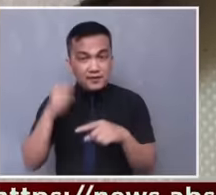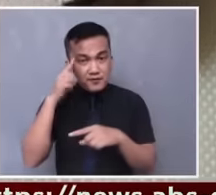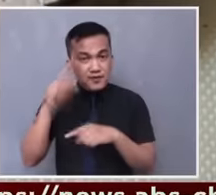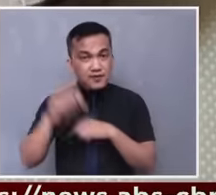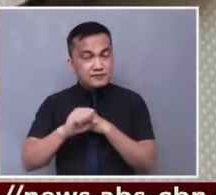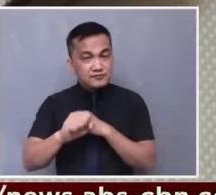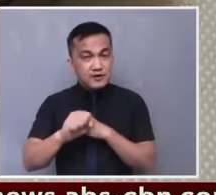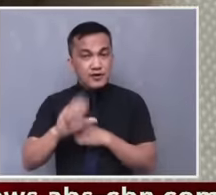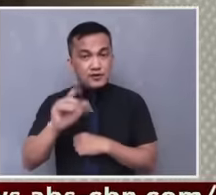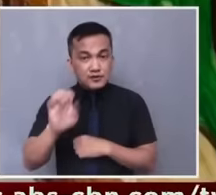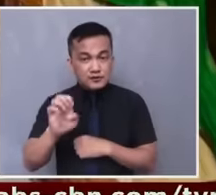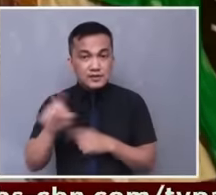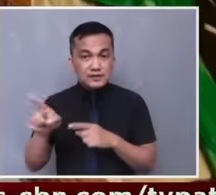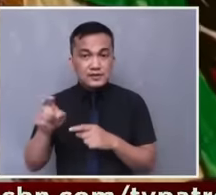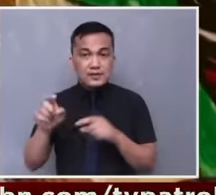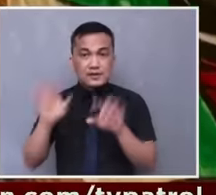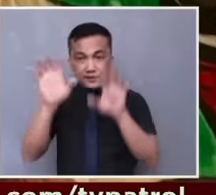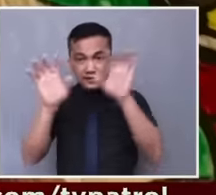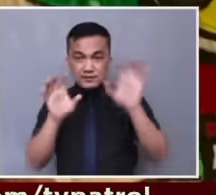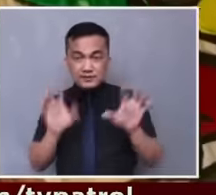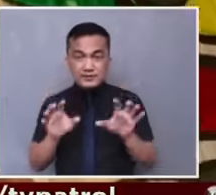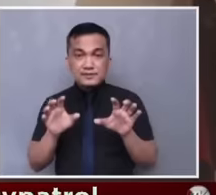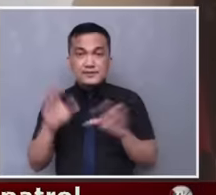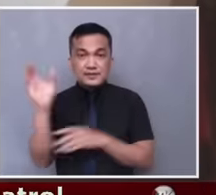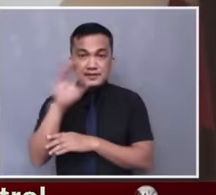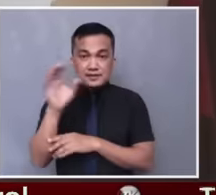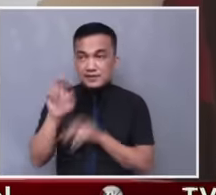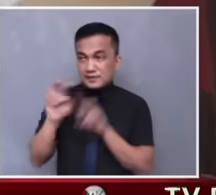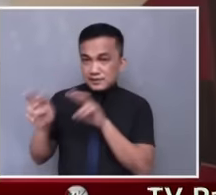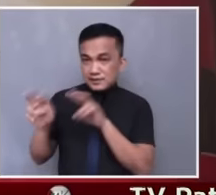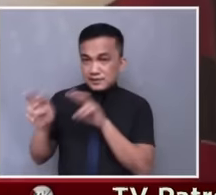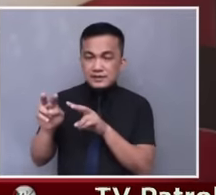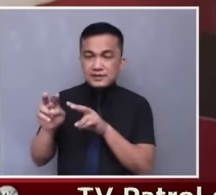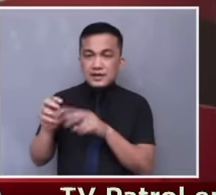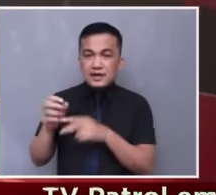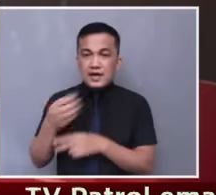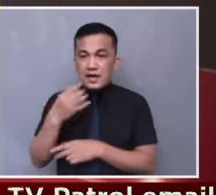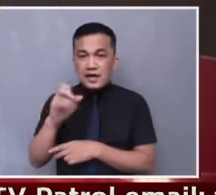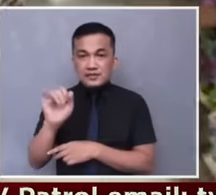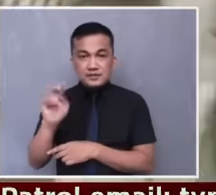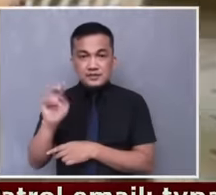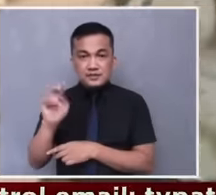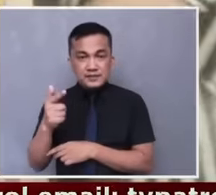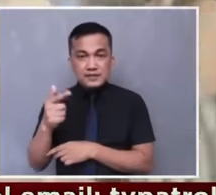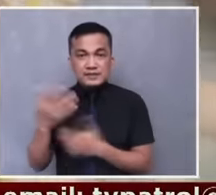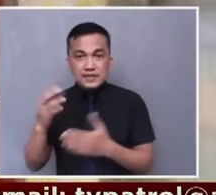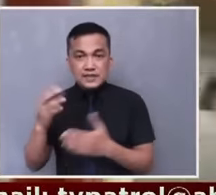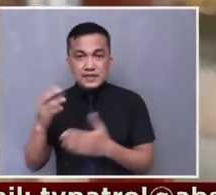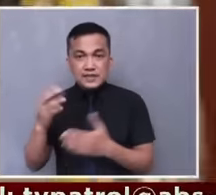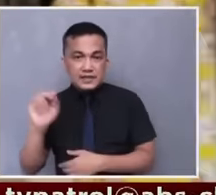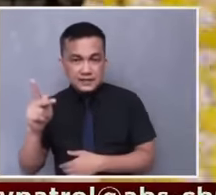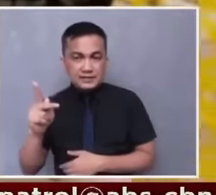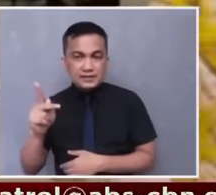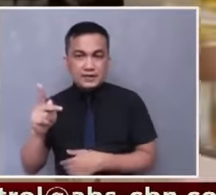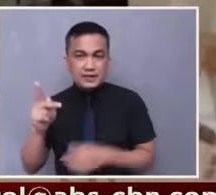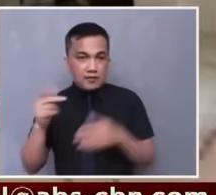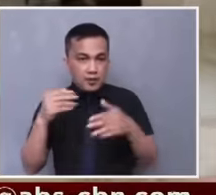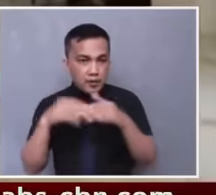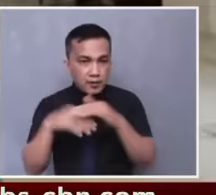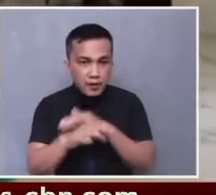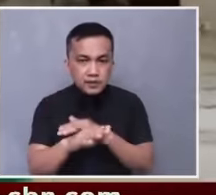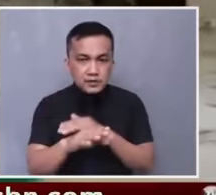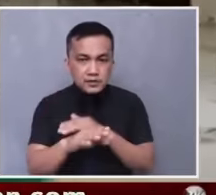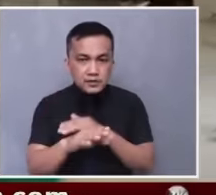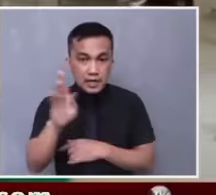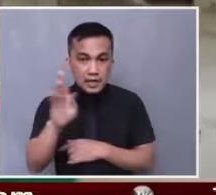Yan ang mga dekorasyong pamasko na makikita sa isang hot spring leisure park sa Clark. Pagpasok pa lang sa lobby ng